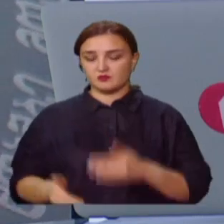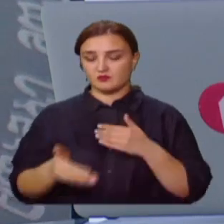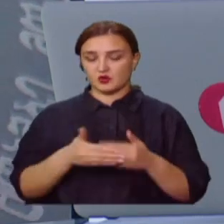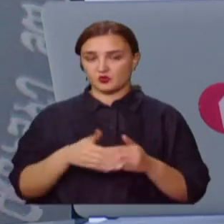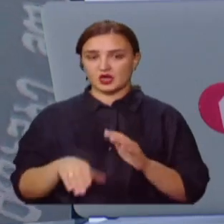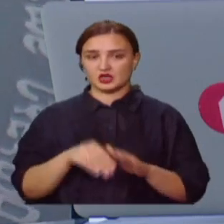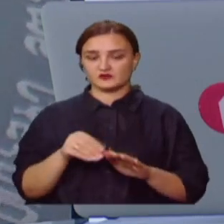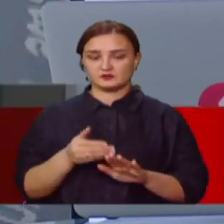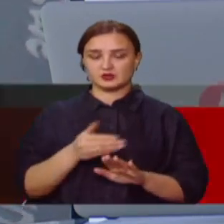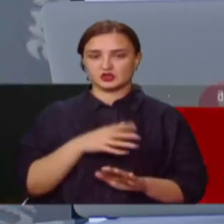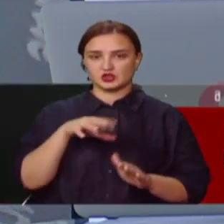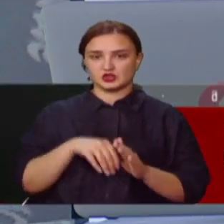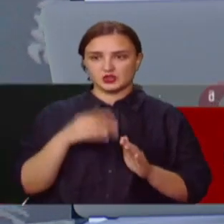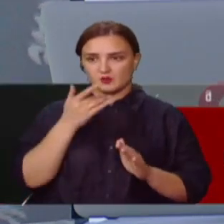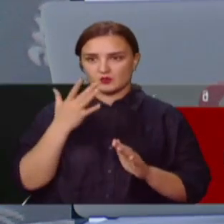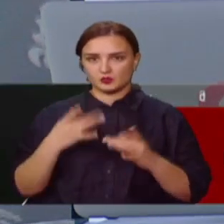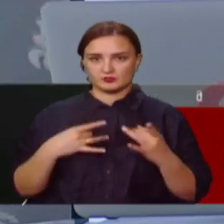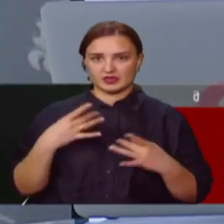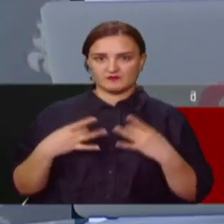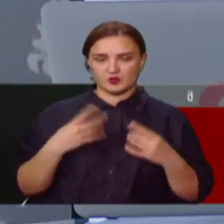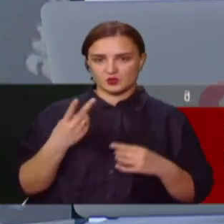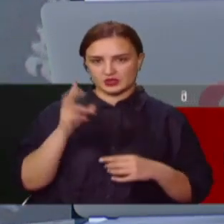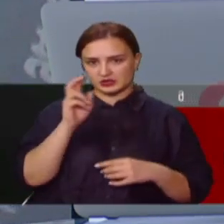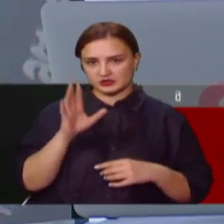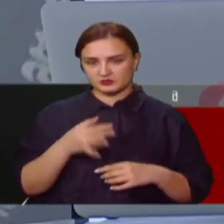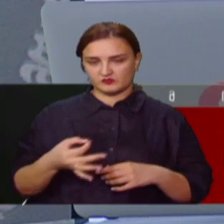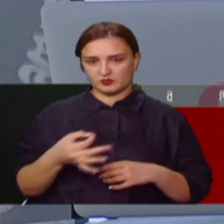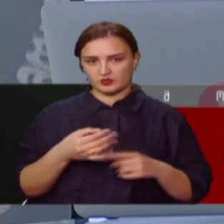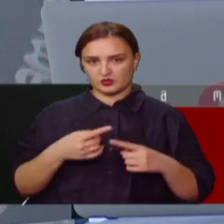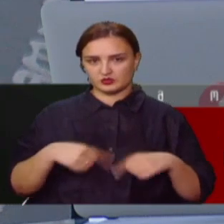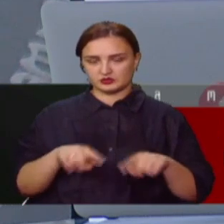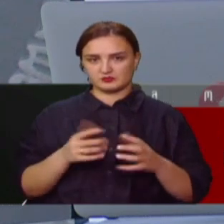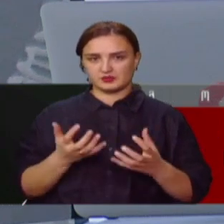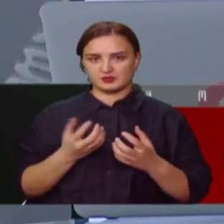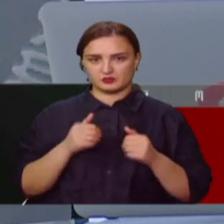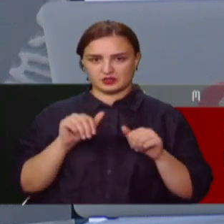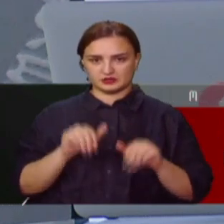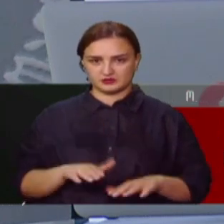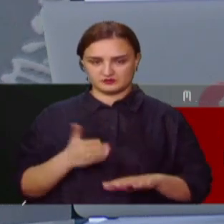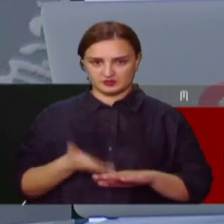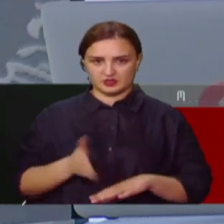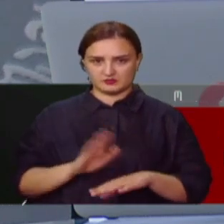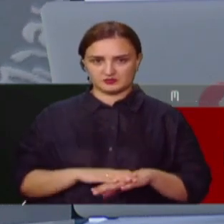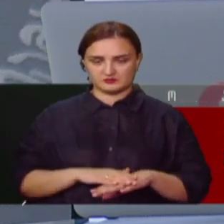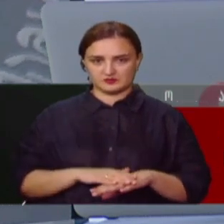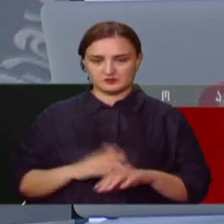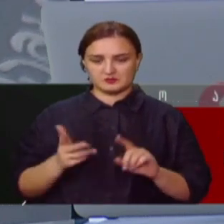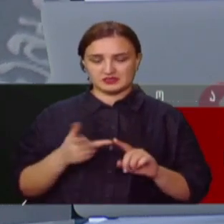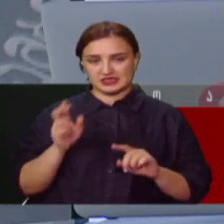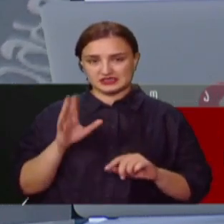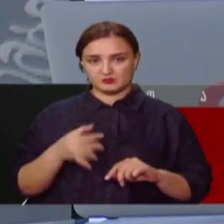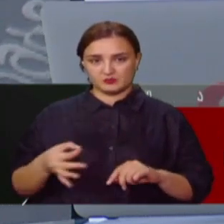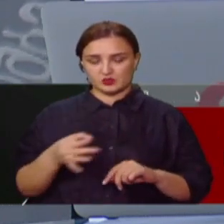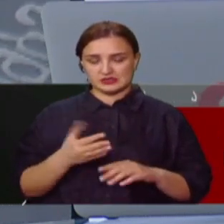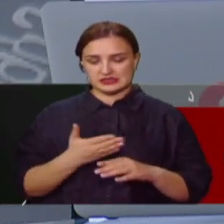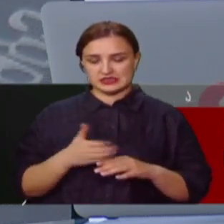მოახლებული არჩევნების წინ შიდა პოლიტიკური მღელვარება ორი არასამთავრობო ორგანიზაციის მიმართ მიღებულმა გადაწყვეტილებამაც გაამწვავა. გასცნენ თუ არა მესამე სექტორის